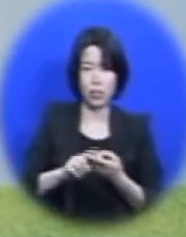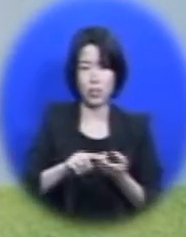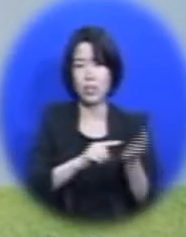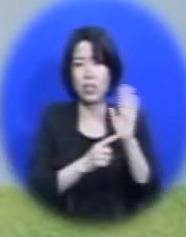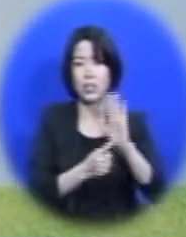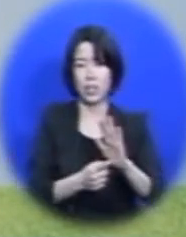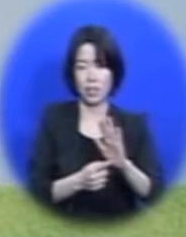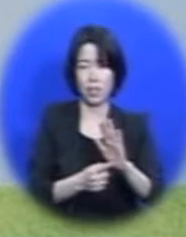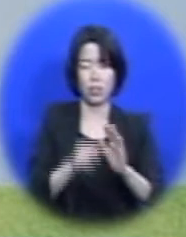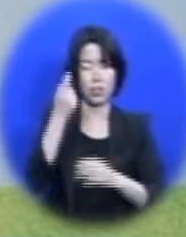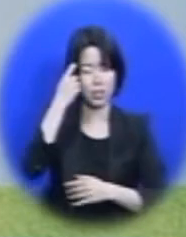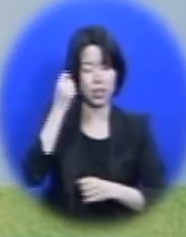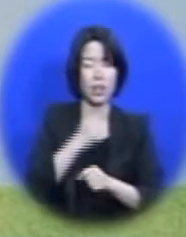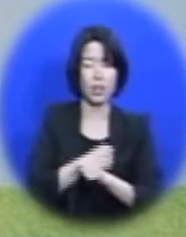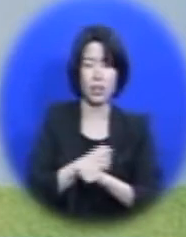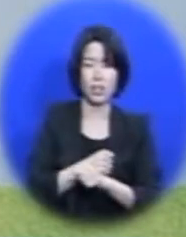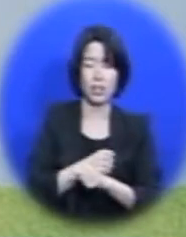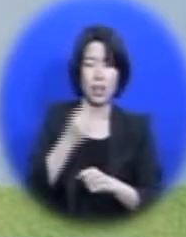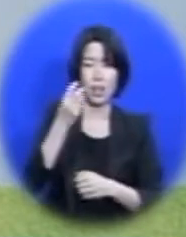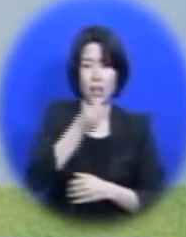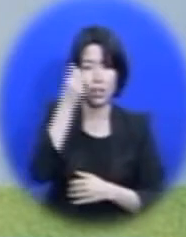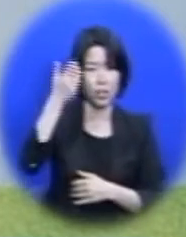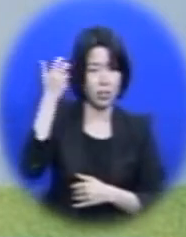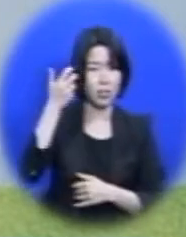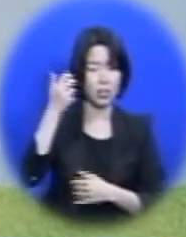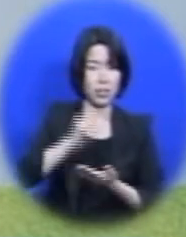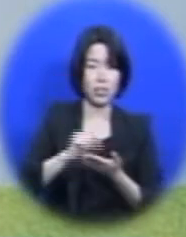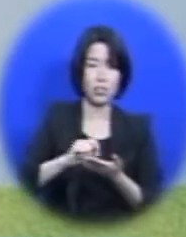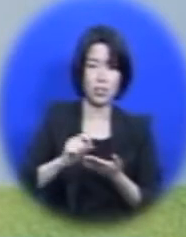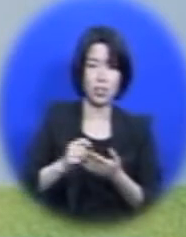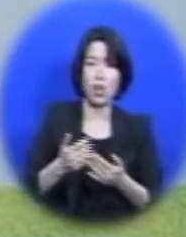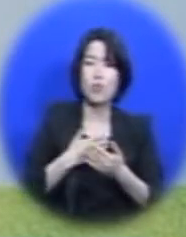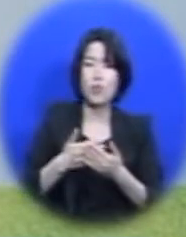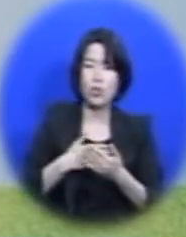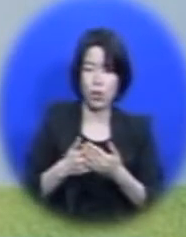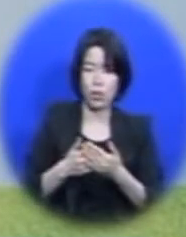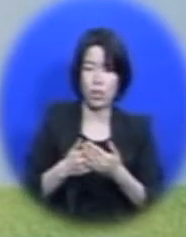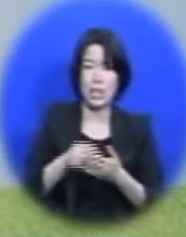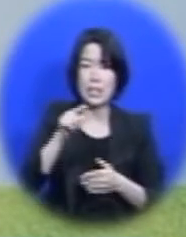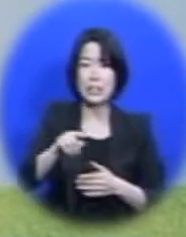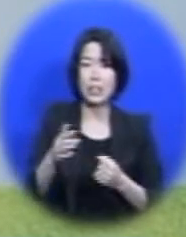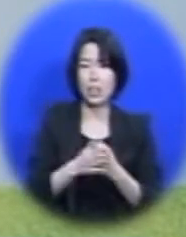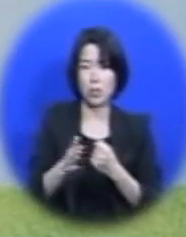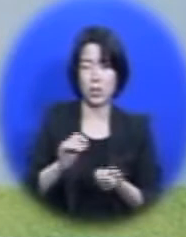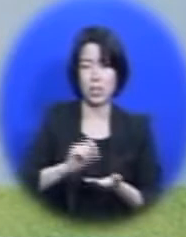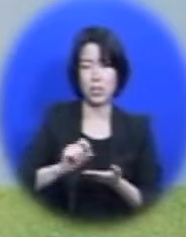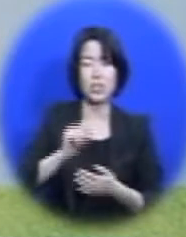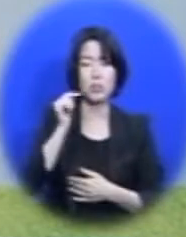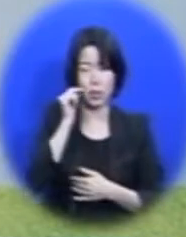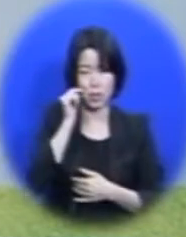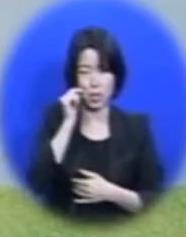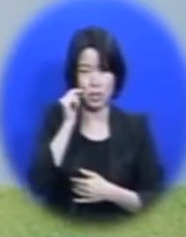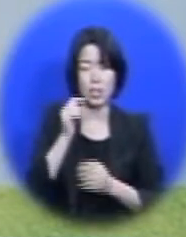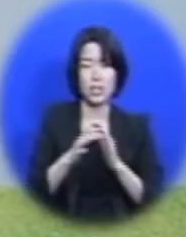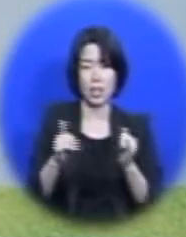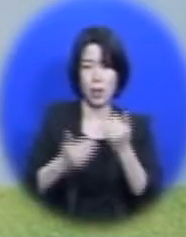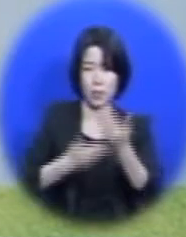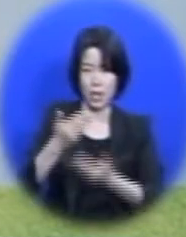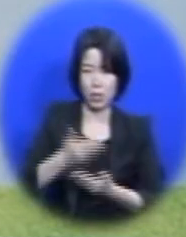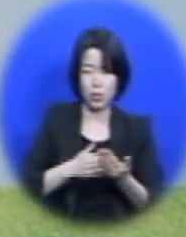생각하니까 영성일기 쓰는 일이 두려워서 지금도 그것 때문에 못 쓰시는 분들도 나누지 못하시는